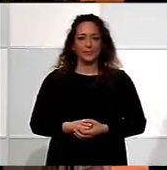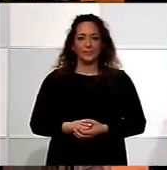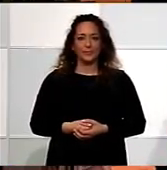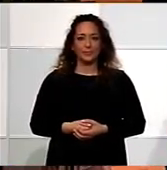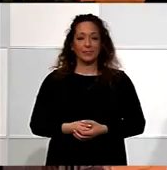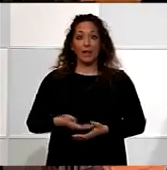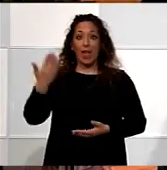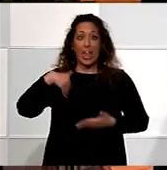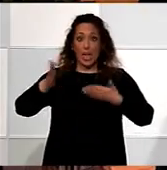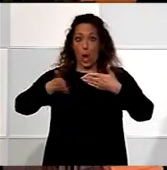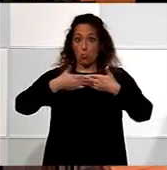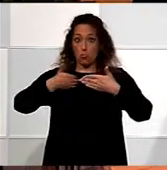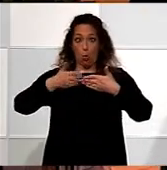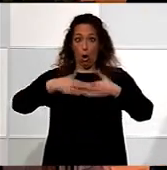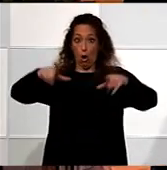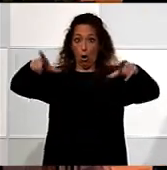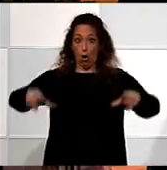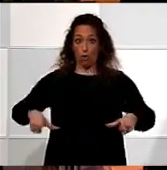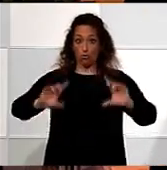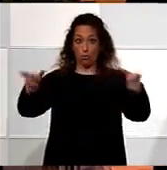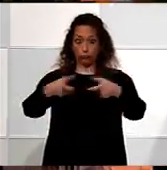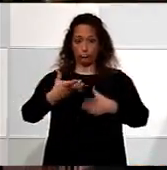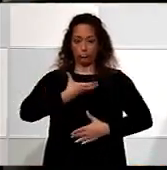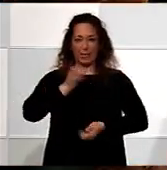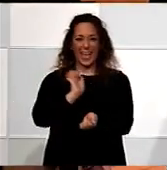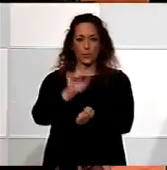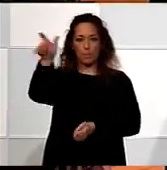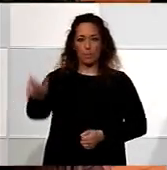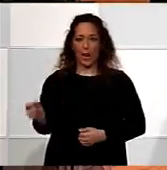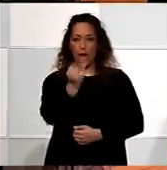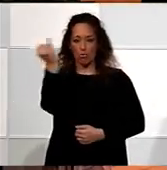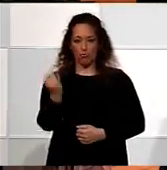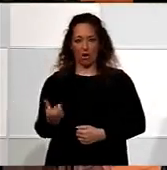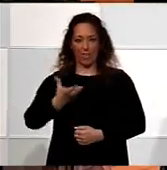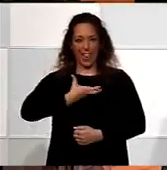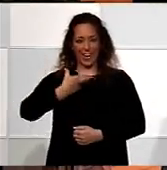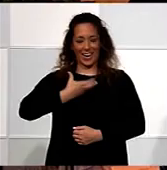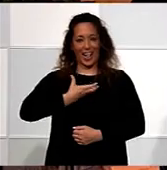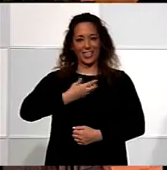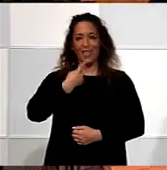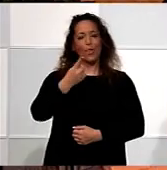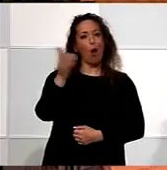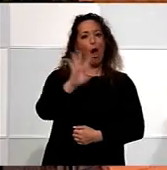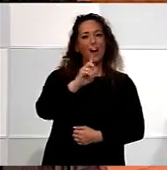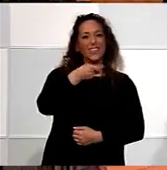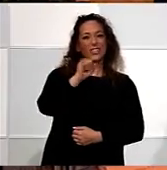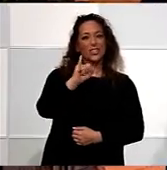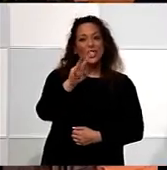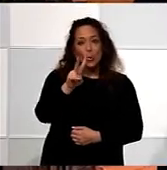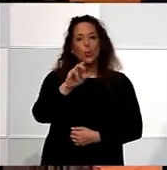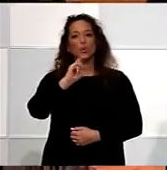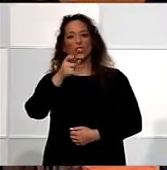Ja són a la porta del Saló de Plens, on els espera l'alcalde de Terrassa, Jordi Ballart, que saluda el Patxa Xiu-Xiu i també a